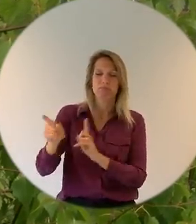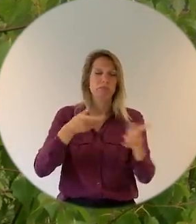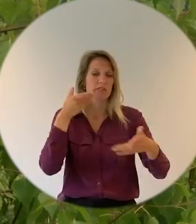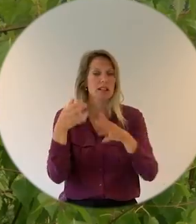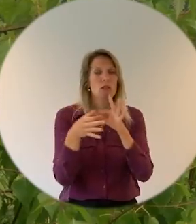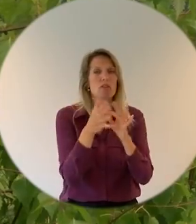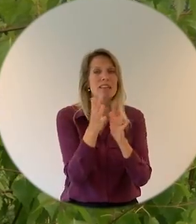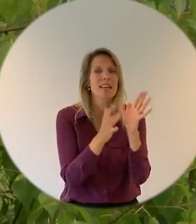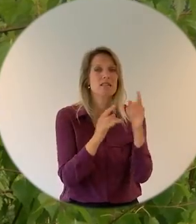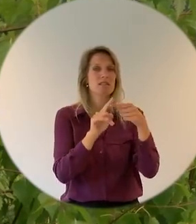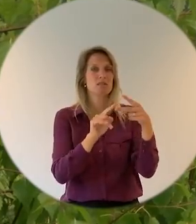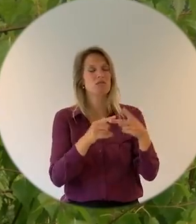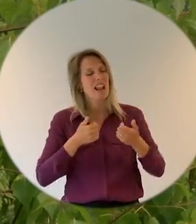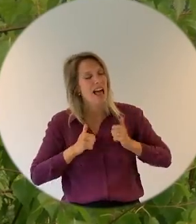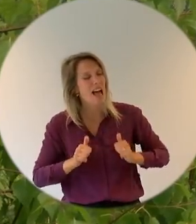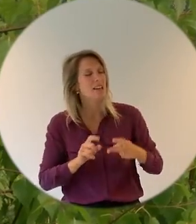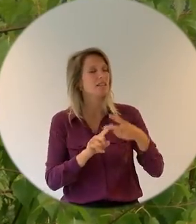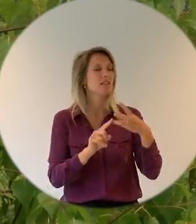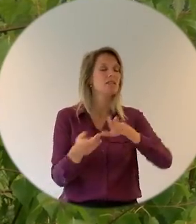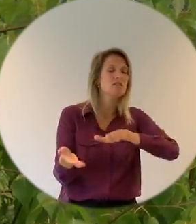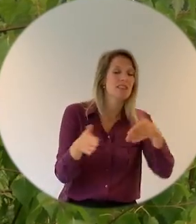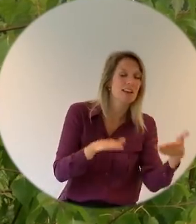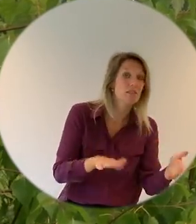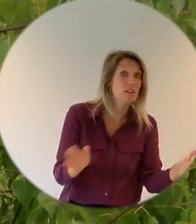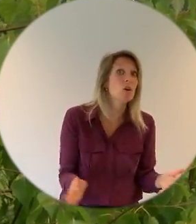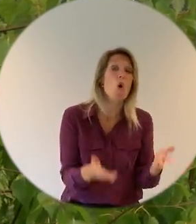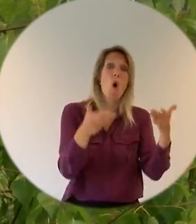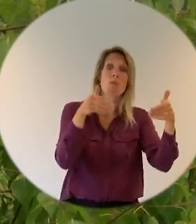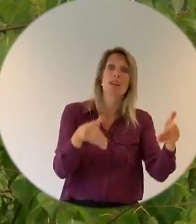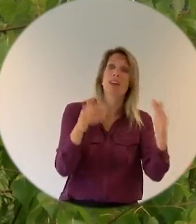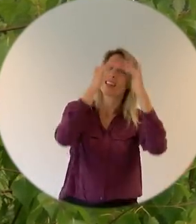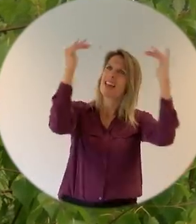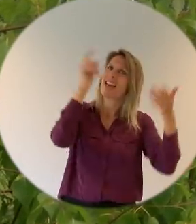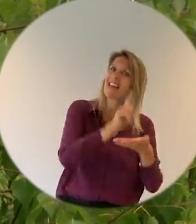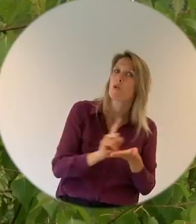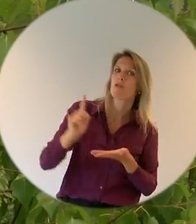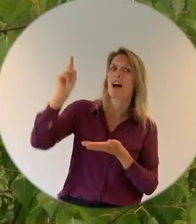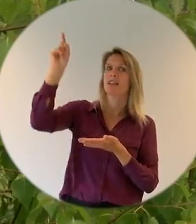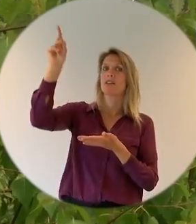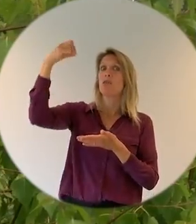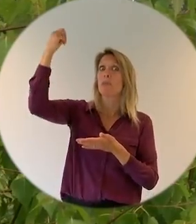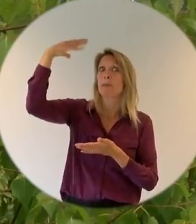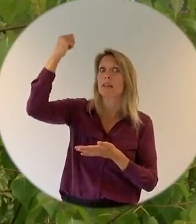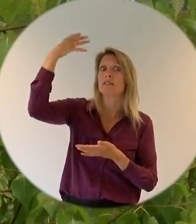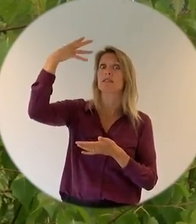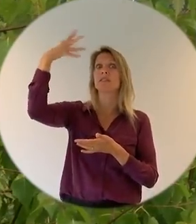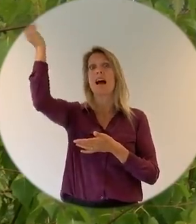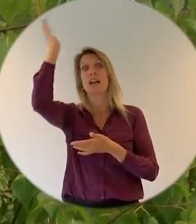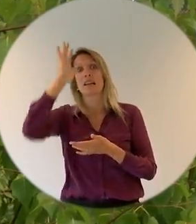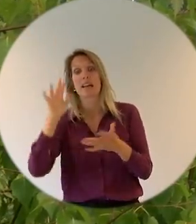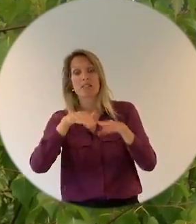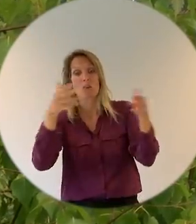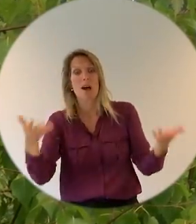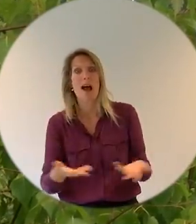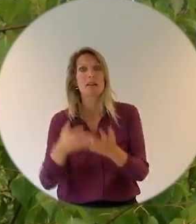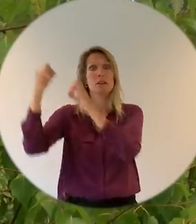lijden, zijn sterven, zijn opstaan, zijn hemelvaart, over Pinksteren, de Heilige Geest die op aarde kwam. En hij is